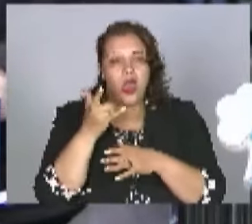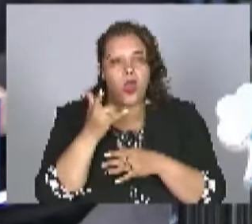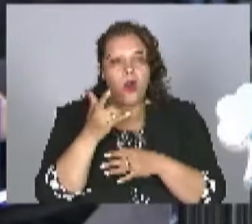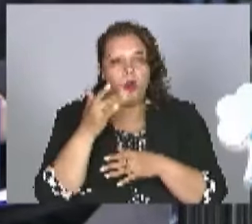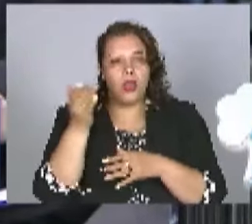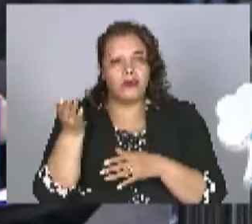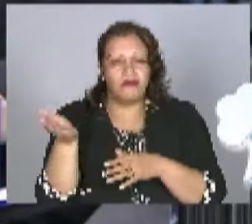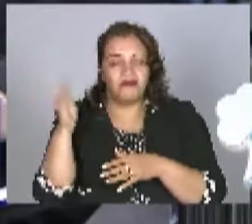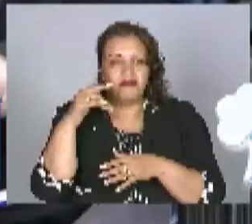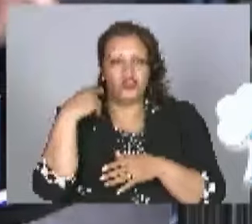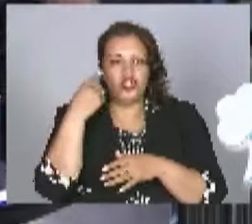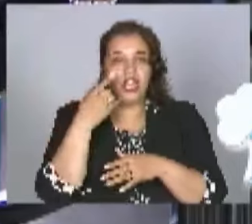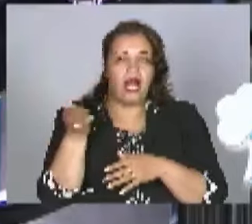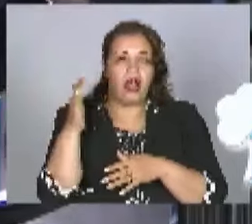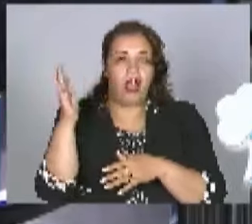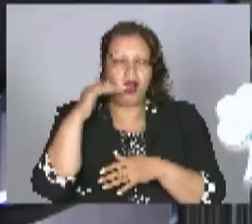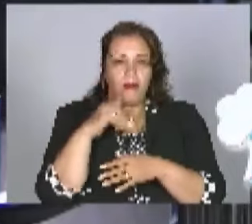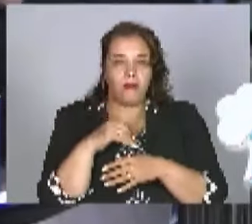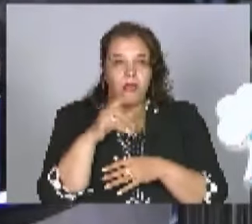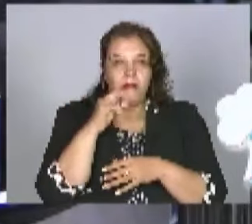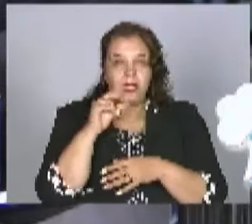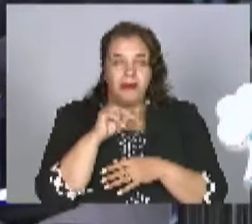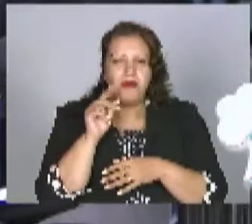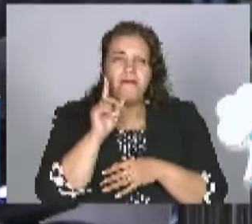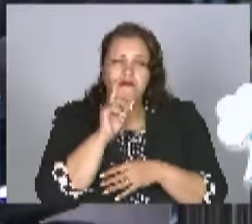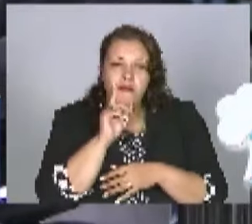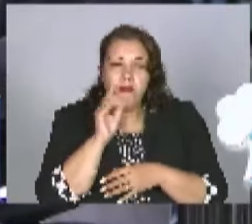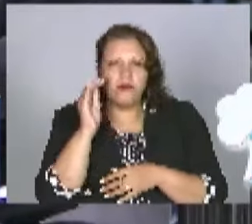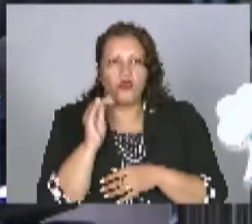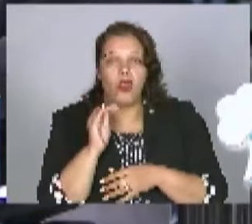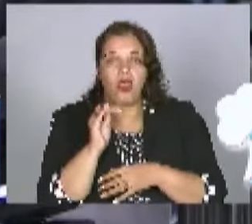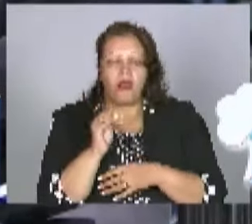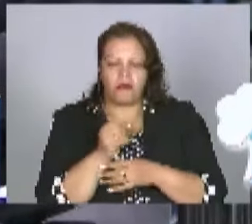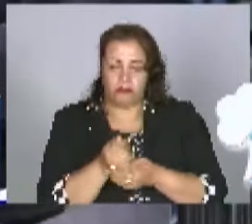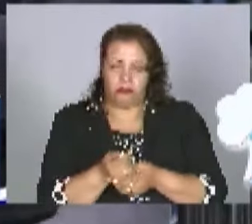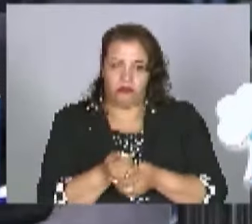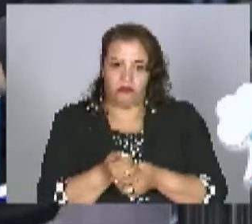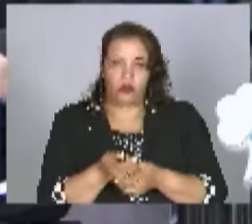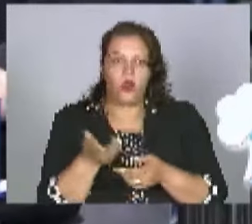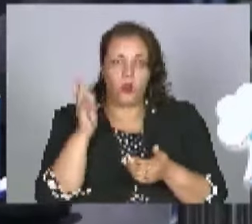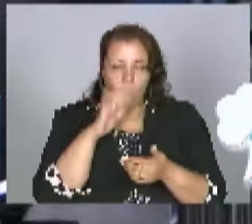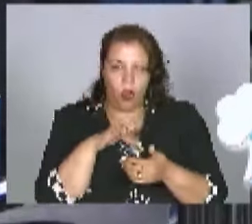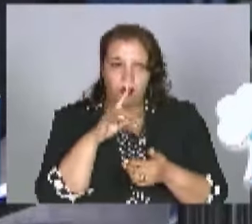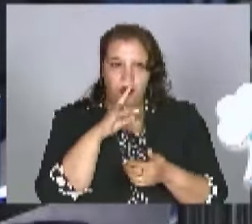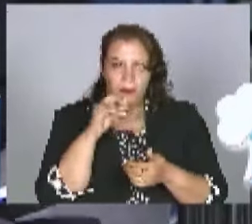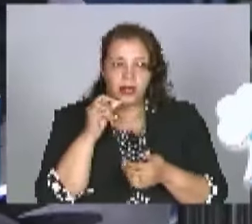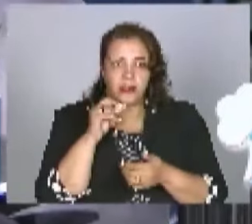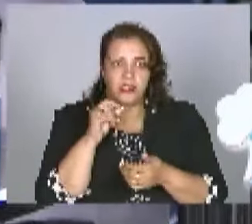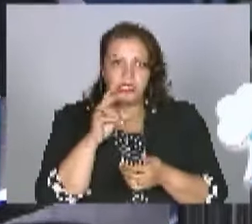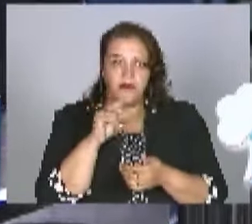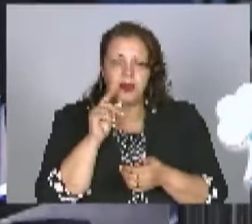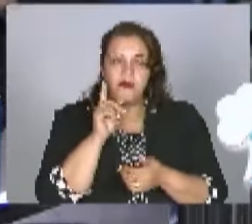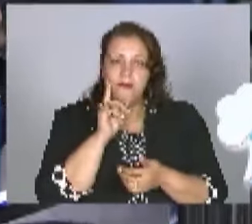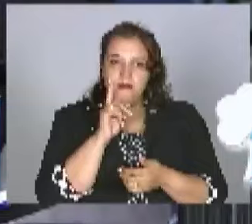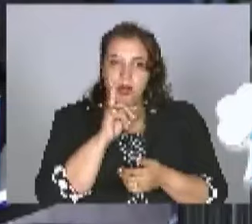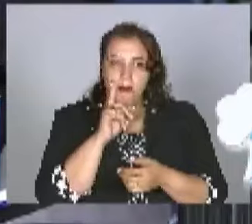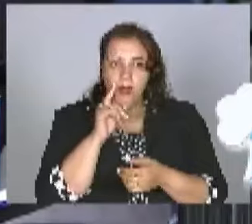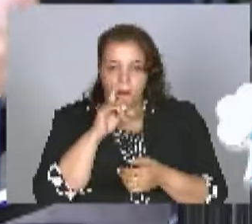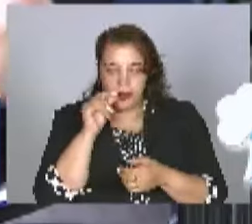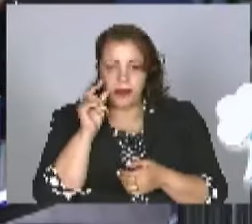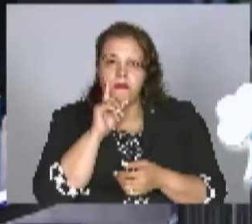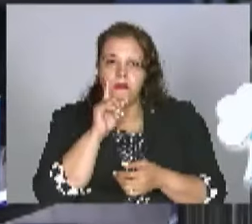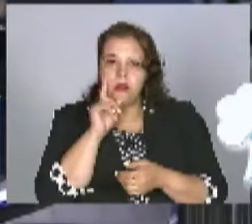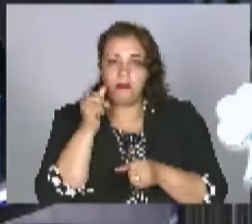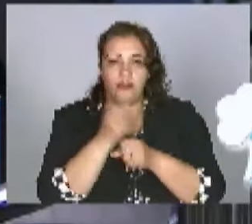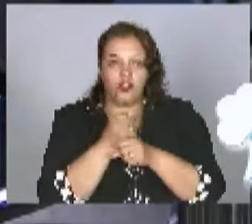زياده ام فبقت ماما الصغيره يعني وخاصه لما تبقى ماما بتشتغل ومشغوله